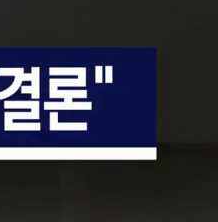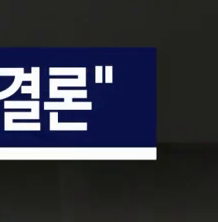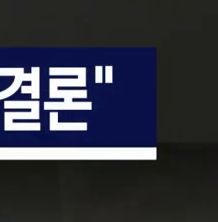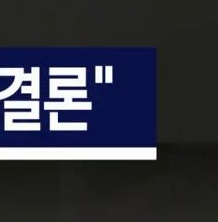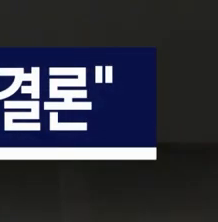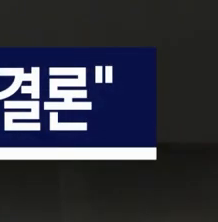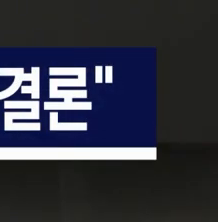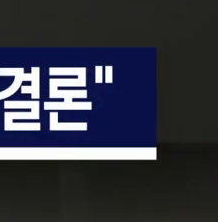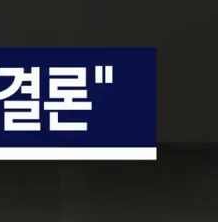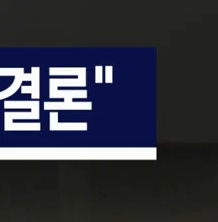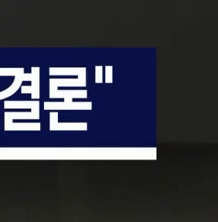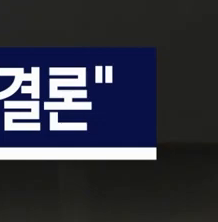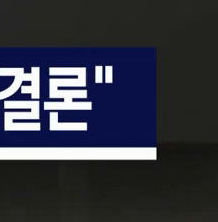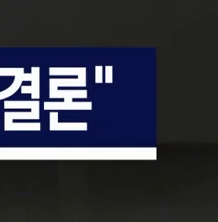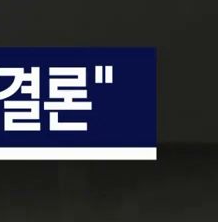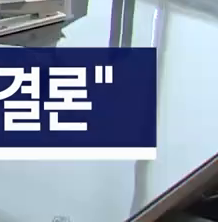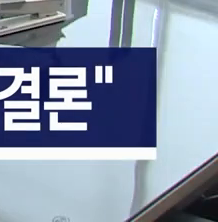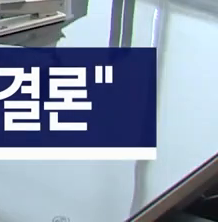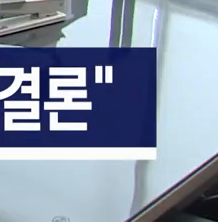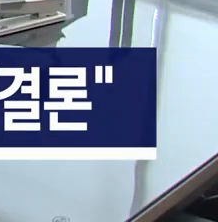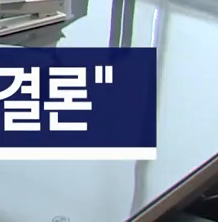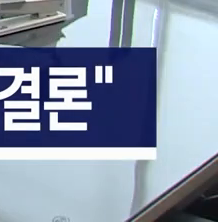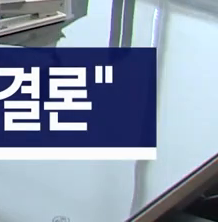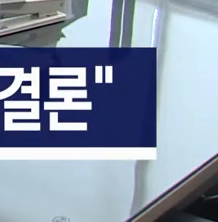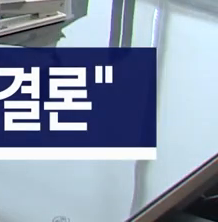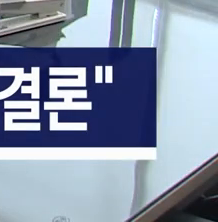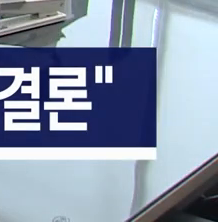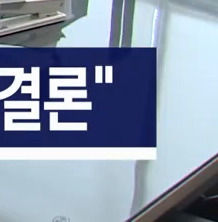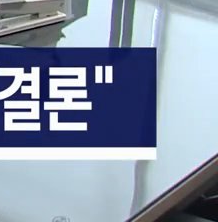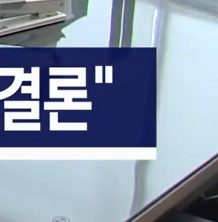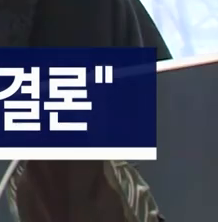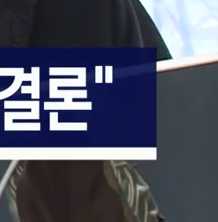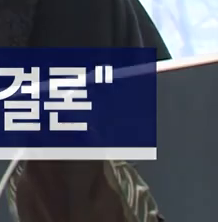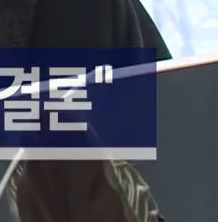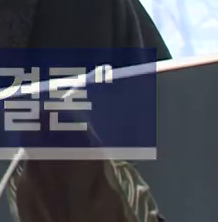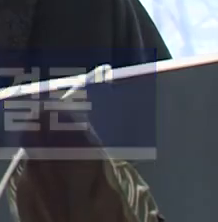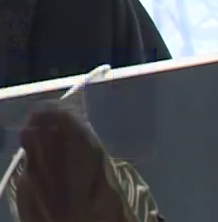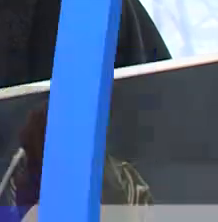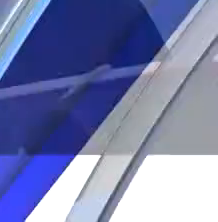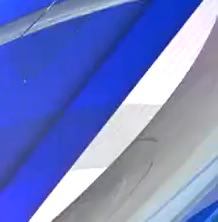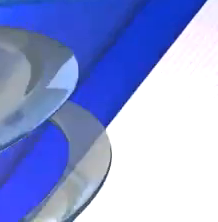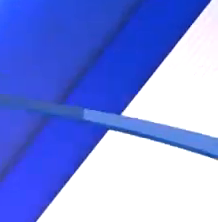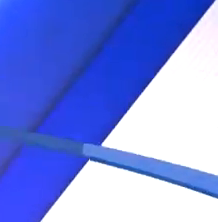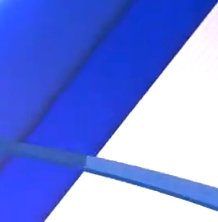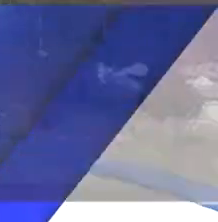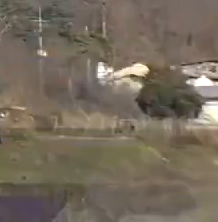의혹과 논란이 종지부를 찍음에 따라 본격적인 공원 조성 사업이 진행될 예정입니다.